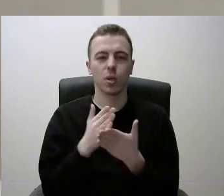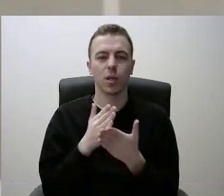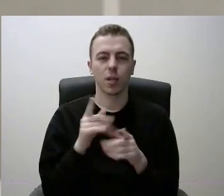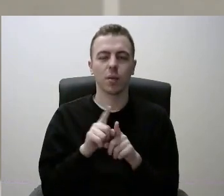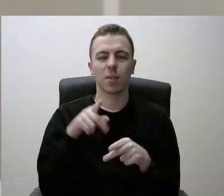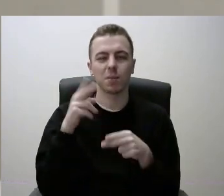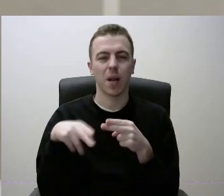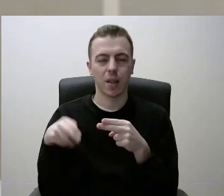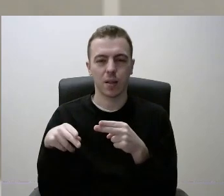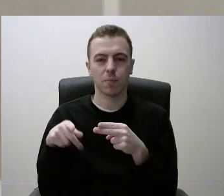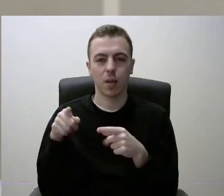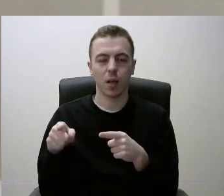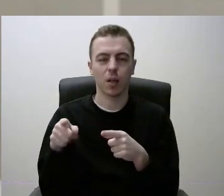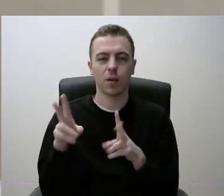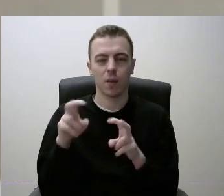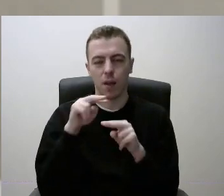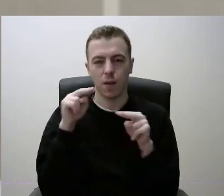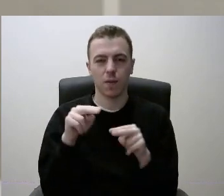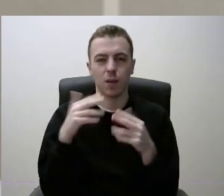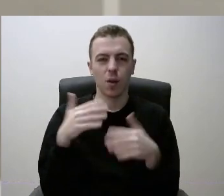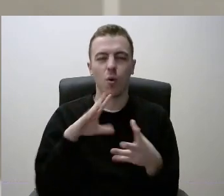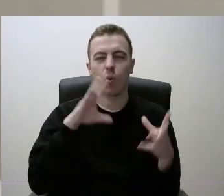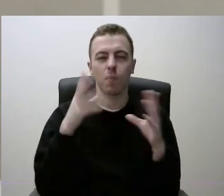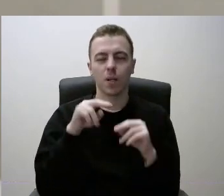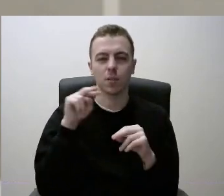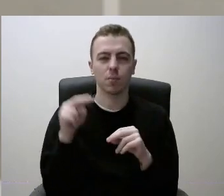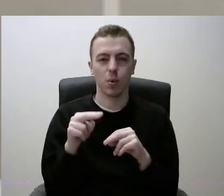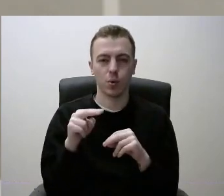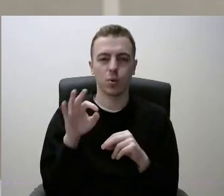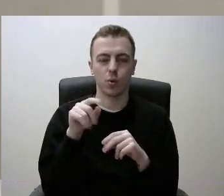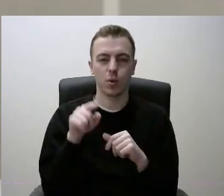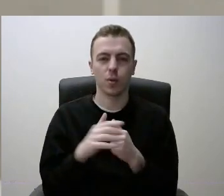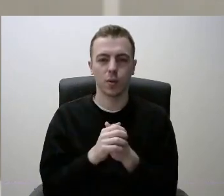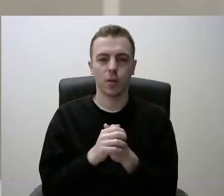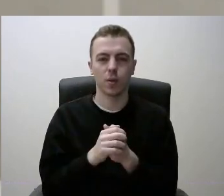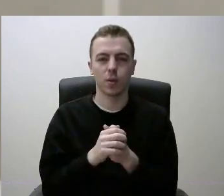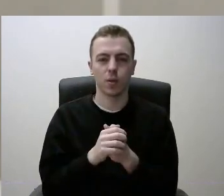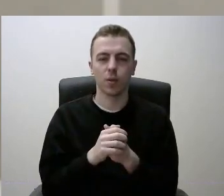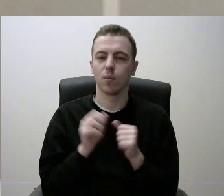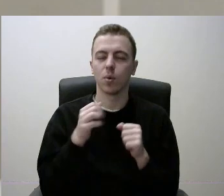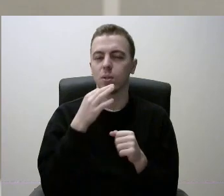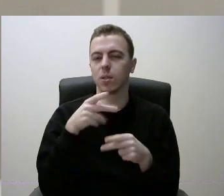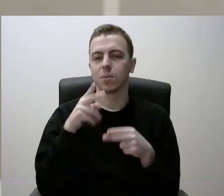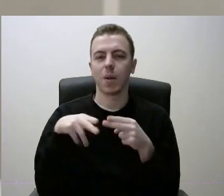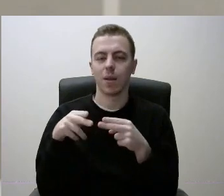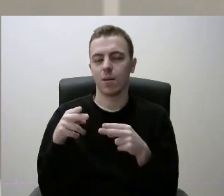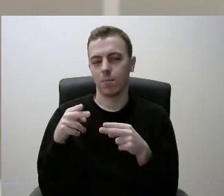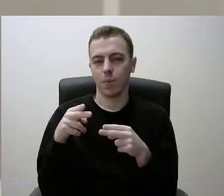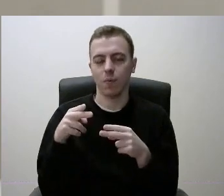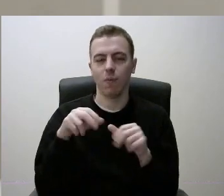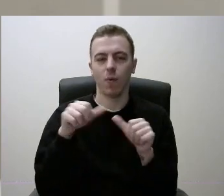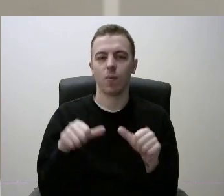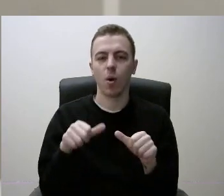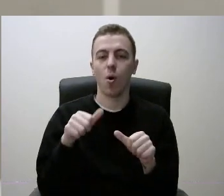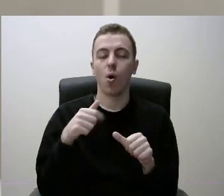sprendimai, kurie liudija kompleksinį požiūrį į visą tai, į visą, sakykime, sprendimų būdą. Kalbant apie